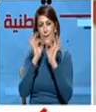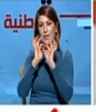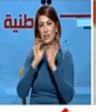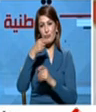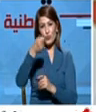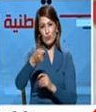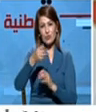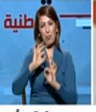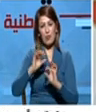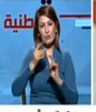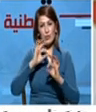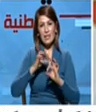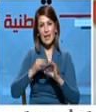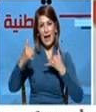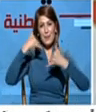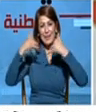الانترنيت